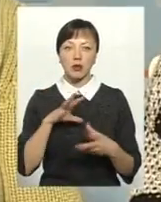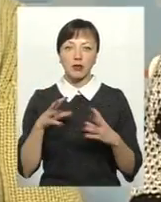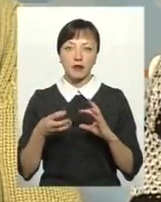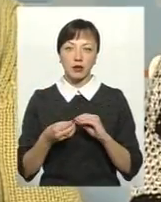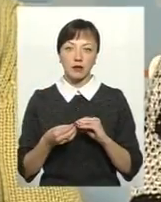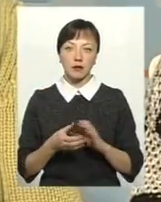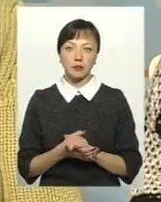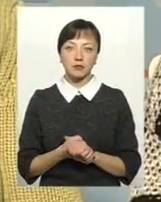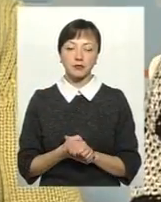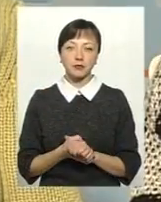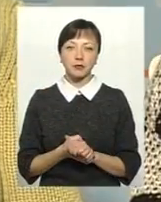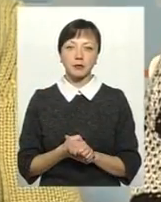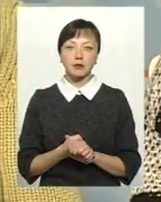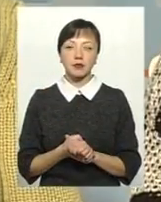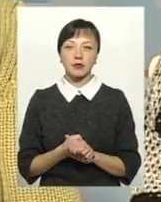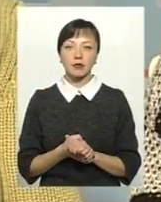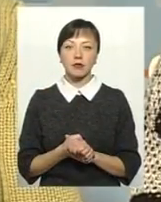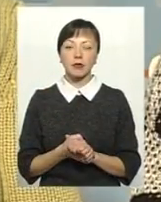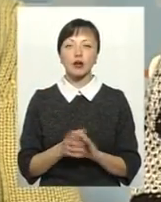эффективно. Хорошо, а